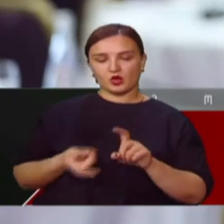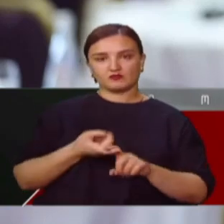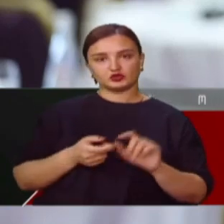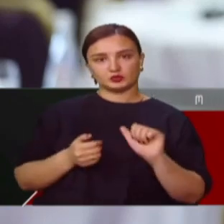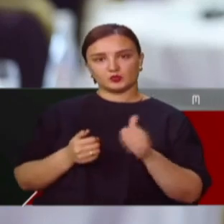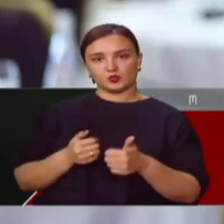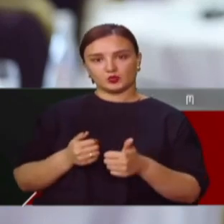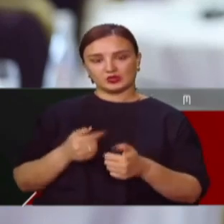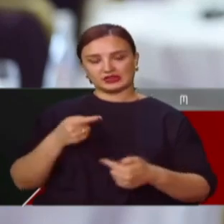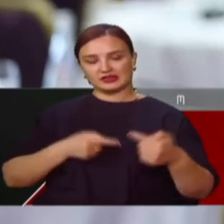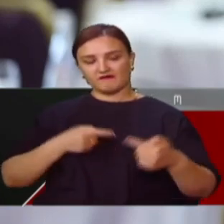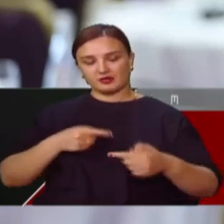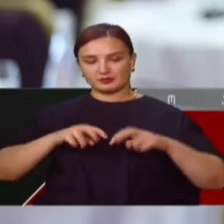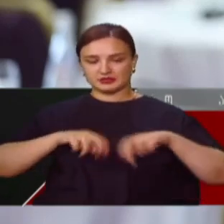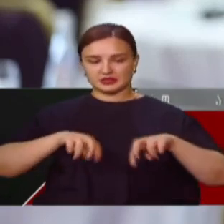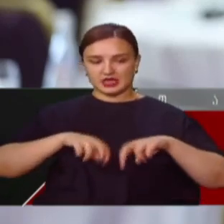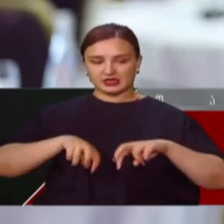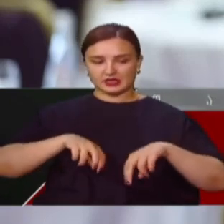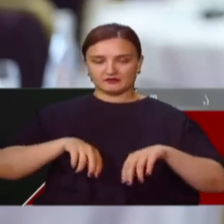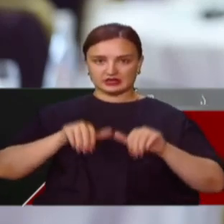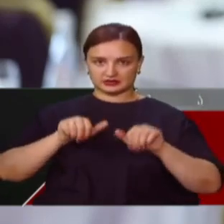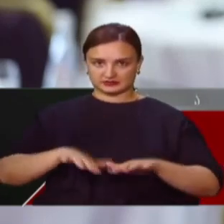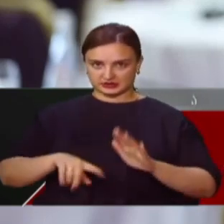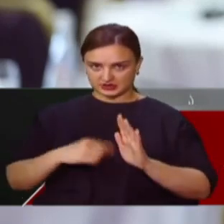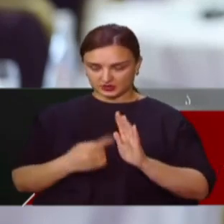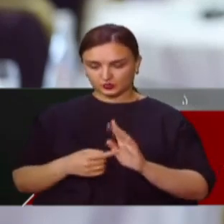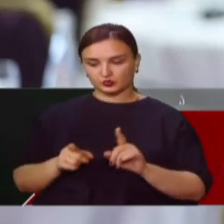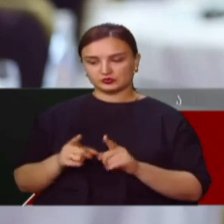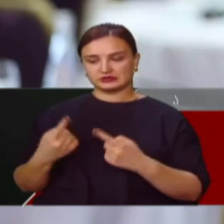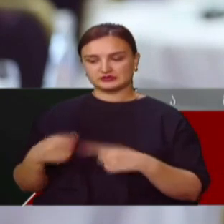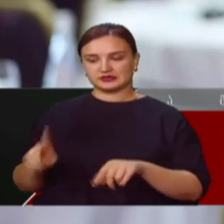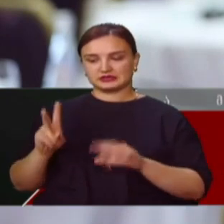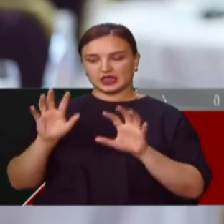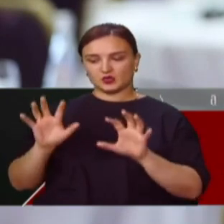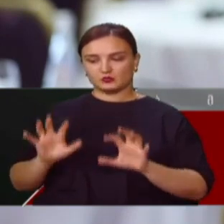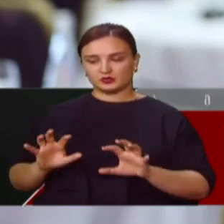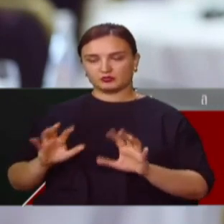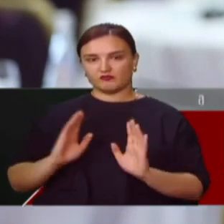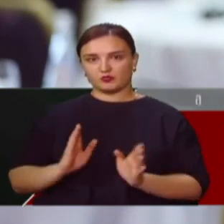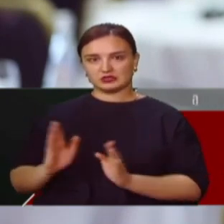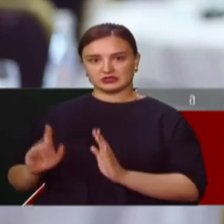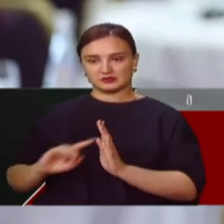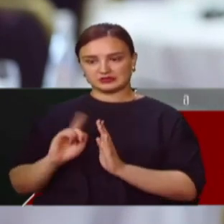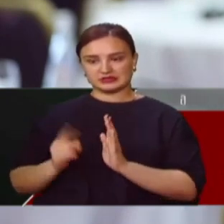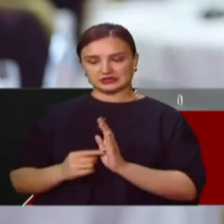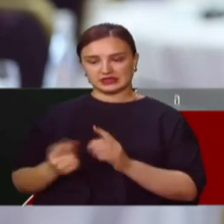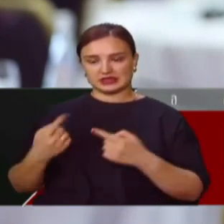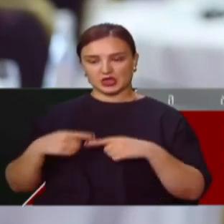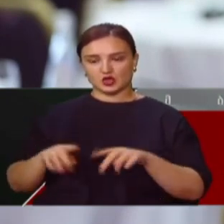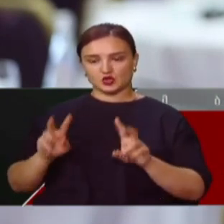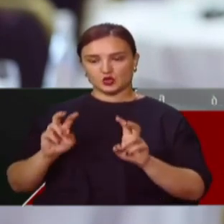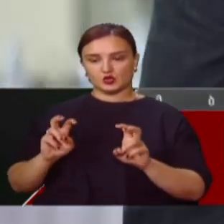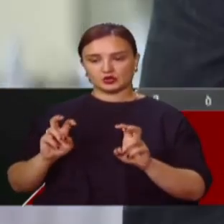როგორც დავების განხილვისა და გადაწყვეტის საკითხებს, ასევე სხვა იმ საკანონმდებლო მოწესრიგების საკითხებს, მათ შორის